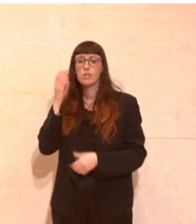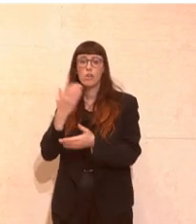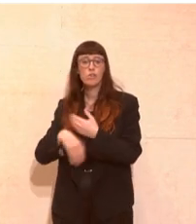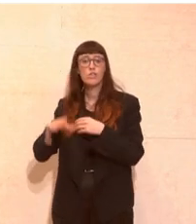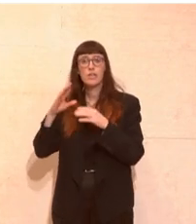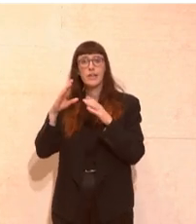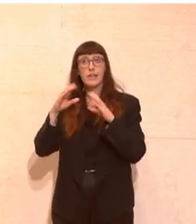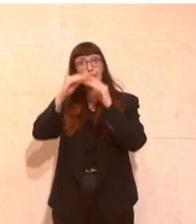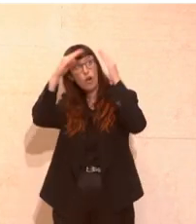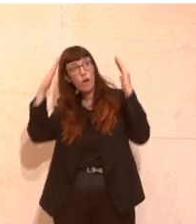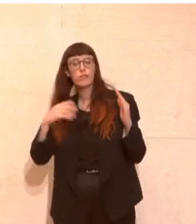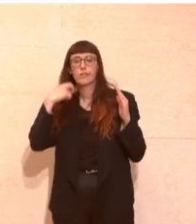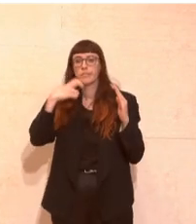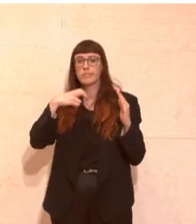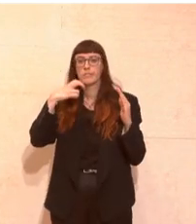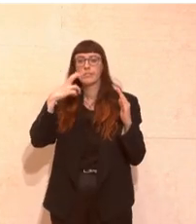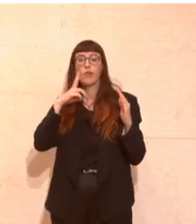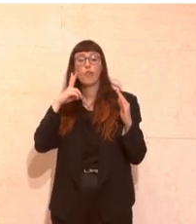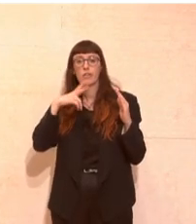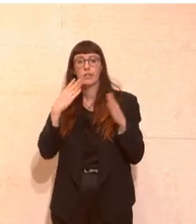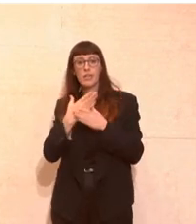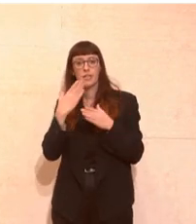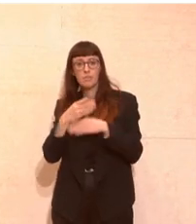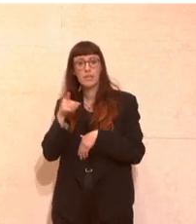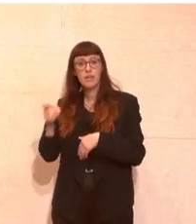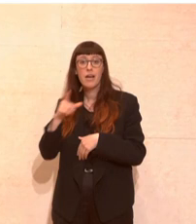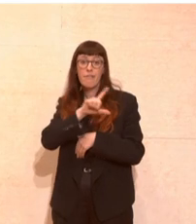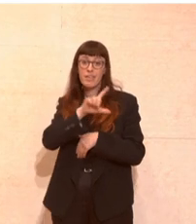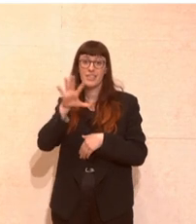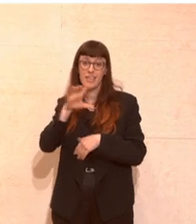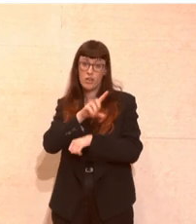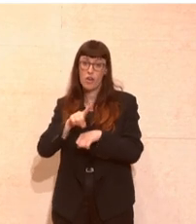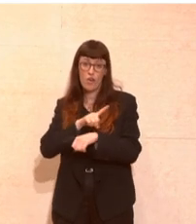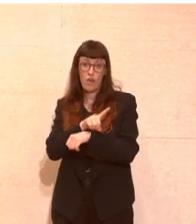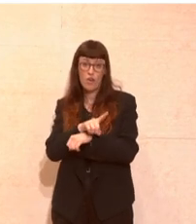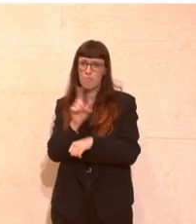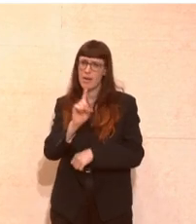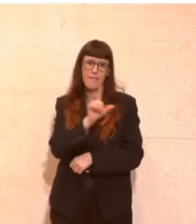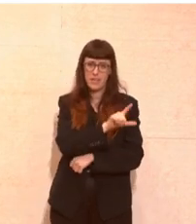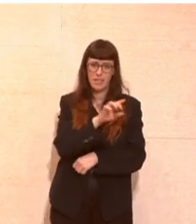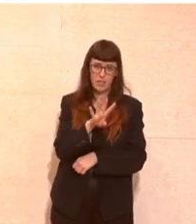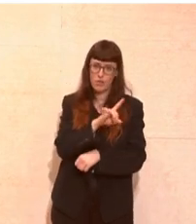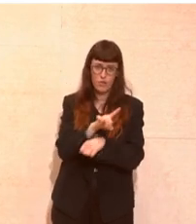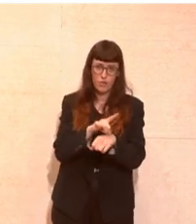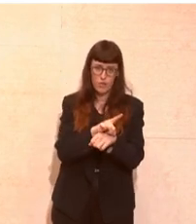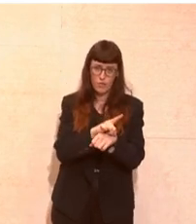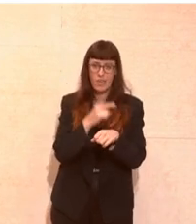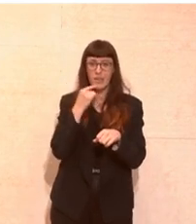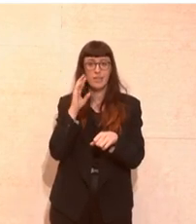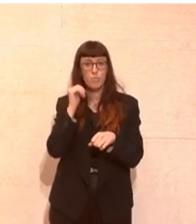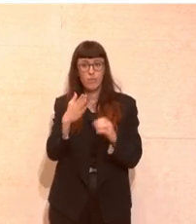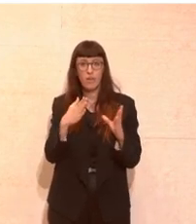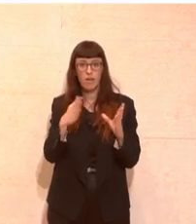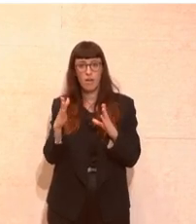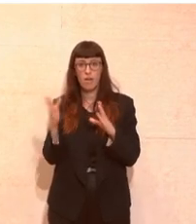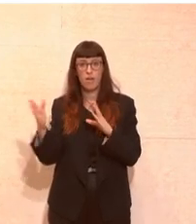Sylvie Royon-Parola, ils vont vivre sur des journées d'une durée de 25 heures à peu près, et pas 24 heures. Et c'est ça qui fait, en fait, qu'ils se décalent aussi